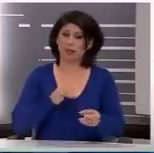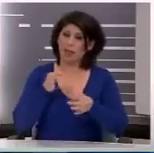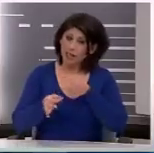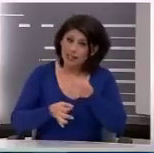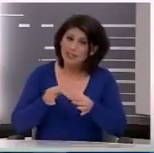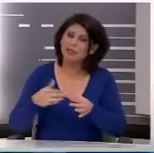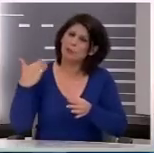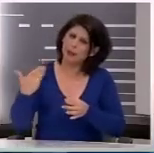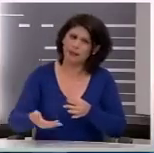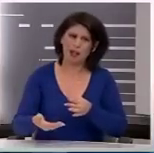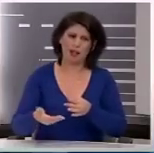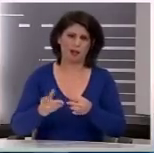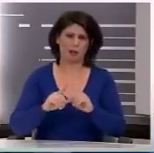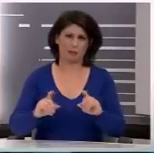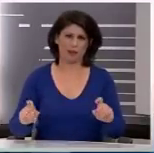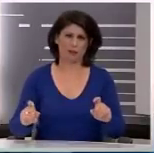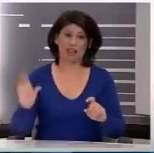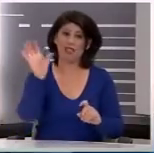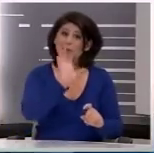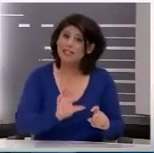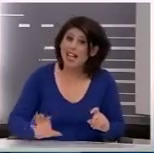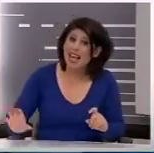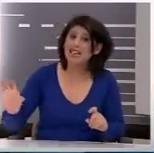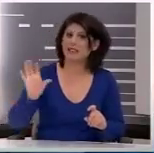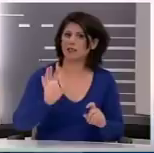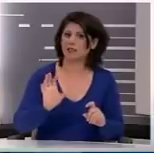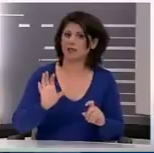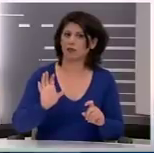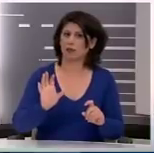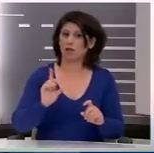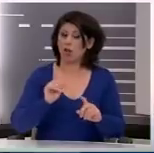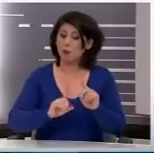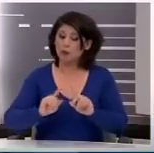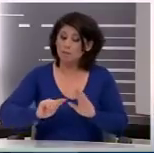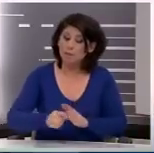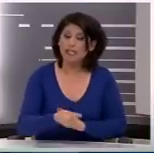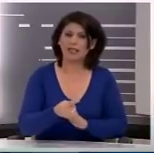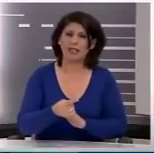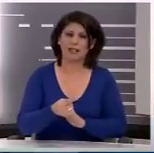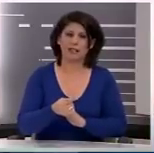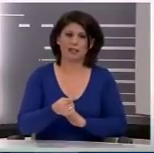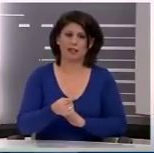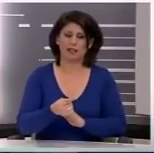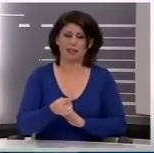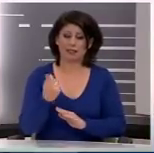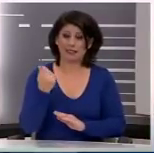εξηγήσω μετά κάποια πράγματα, θα ψάξει ποιοι πήραξαν τις τιμές της λίστας